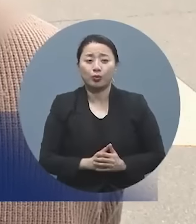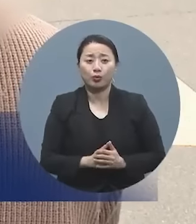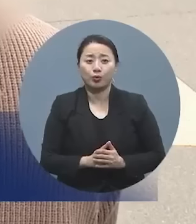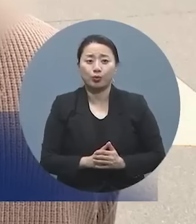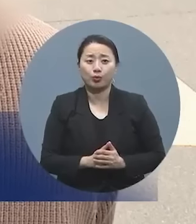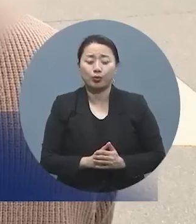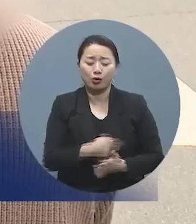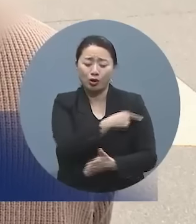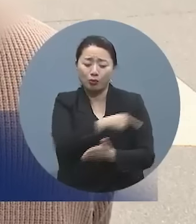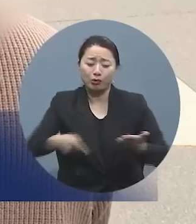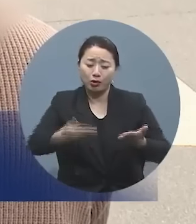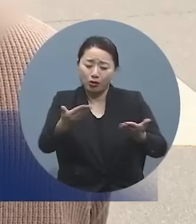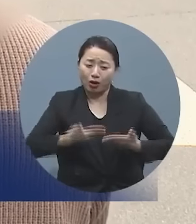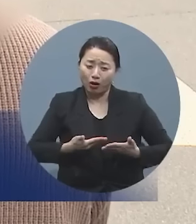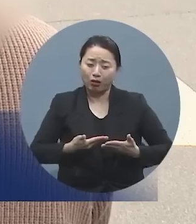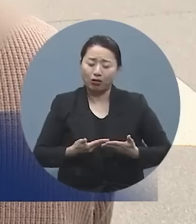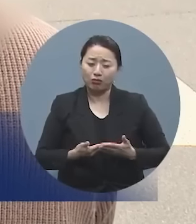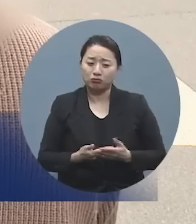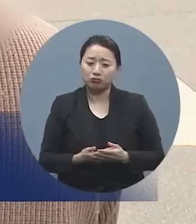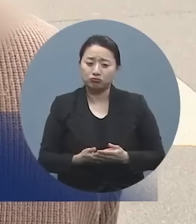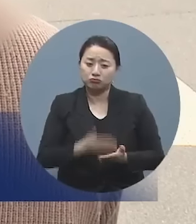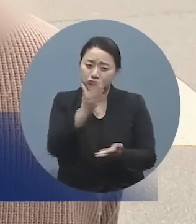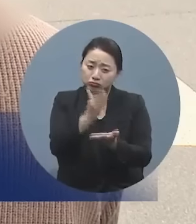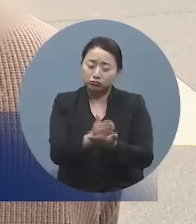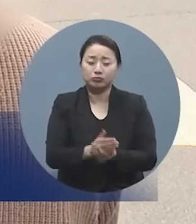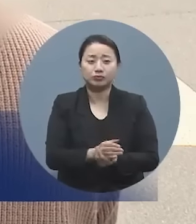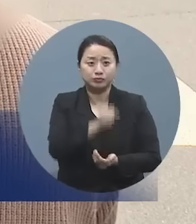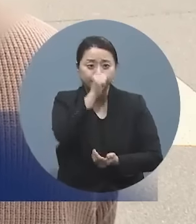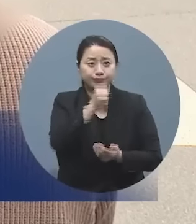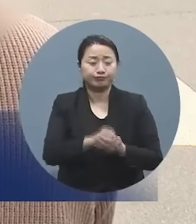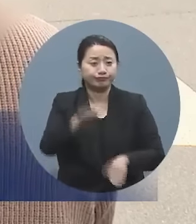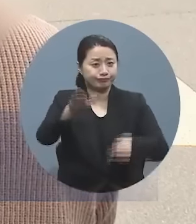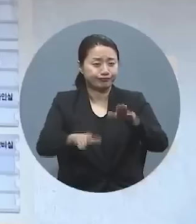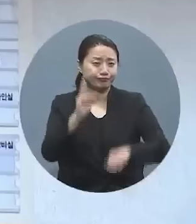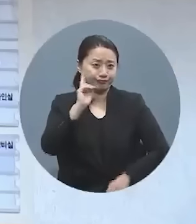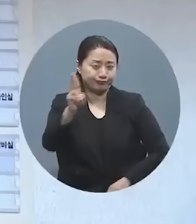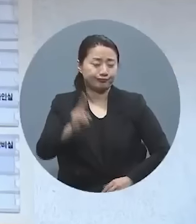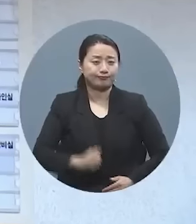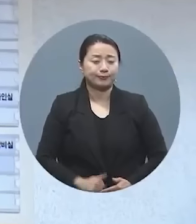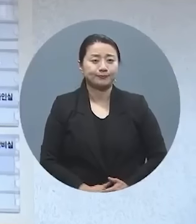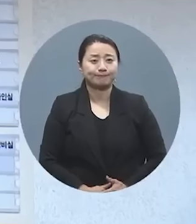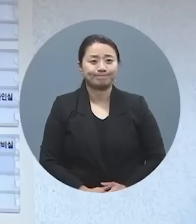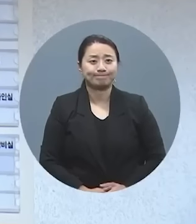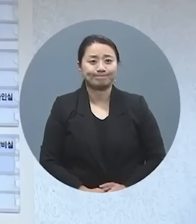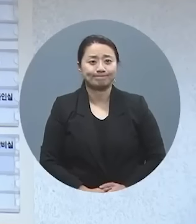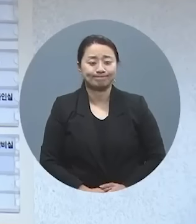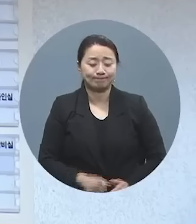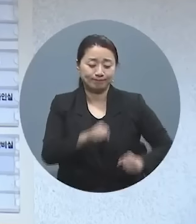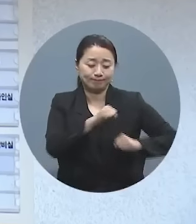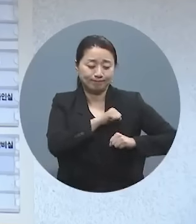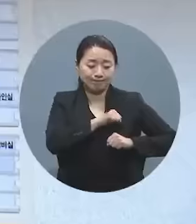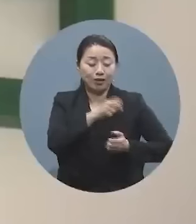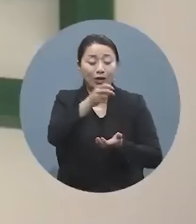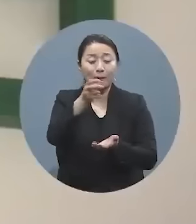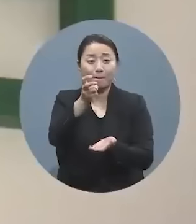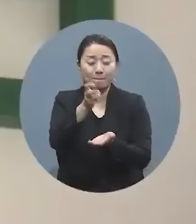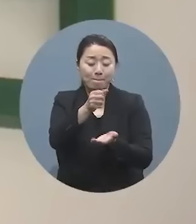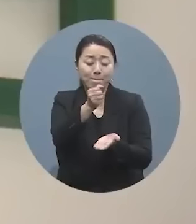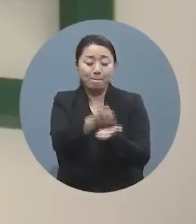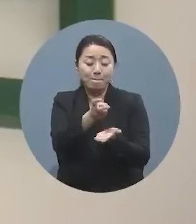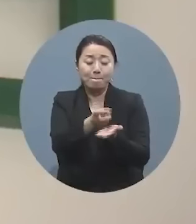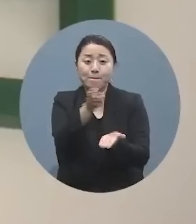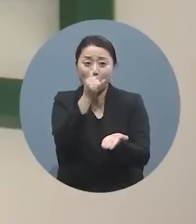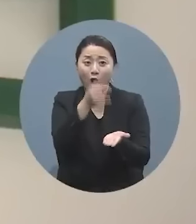그러한 대가를 못 받는 거니까 좀 불공정하다고 생각해 이처럼 예비 군법이 있는데도 전국적으로